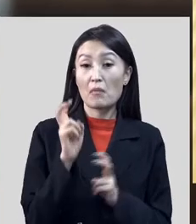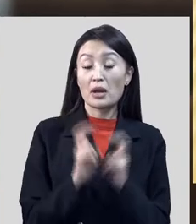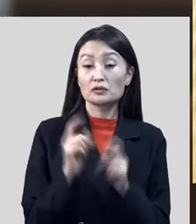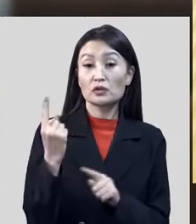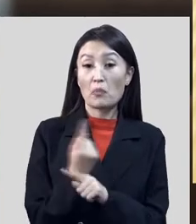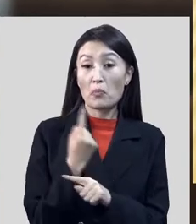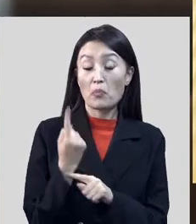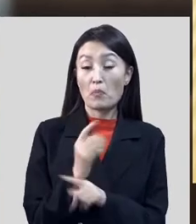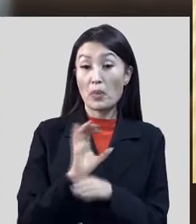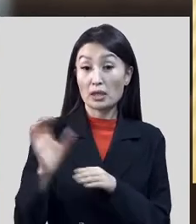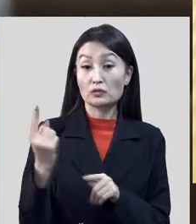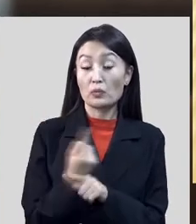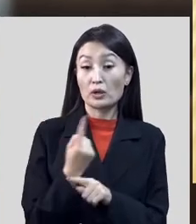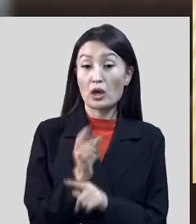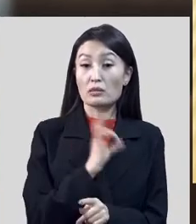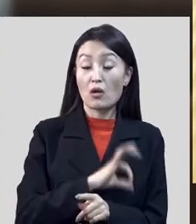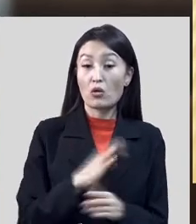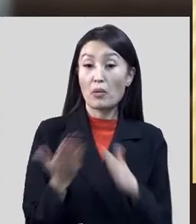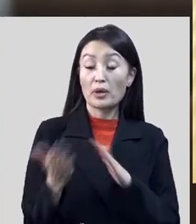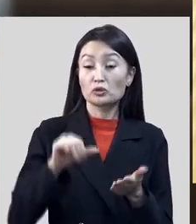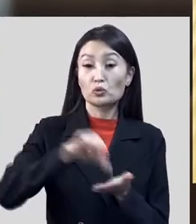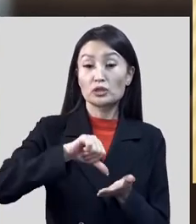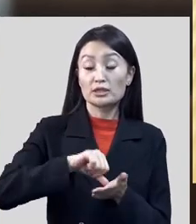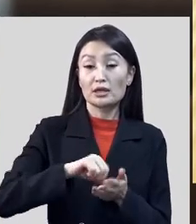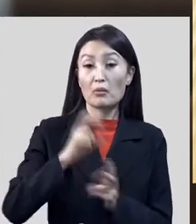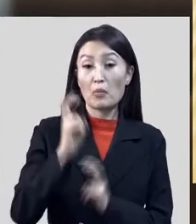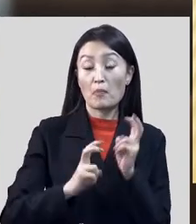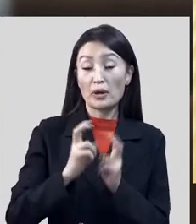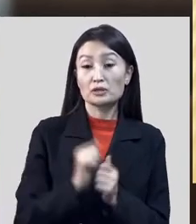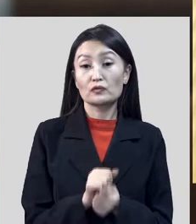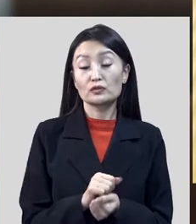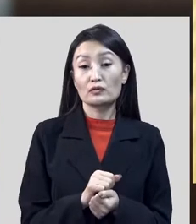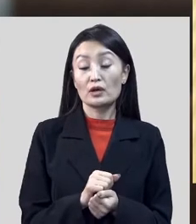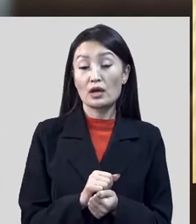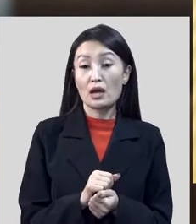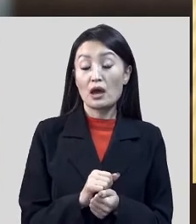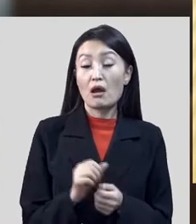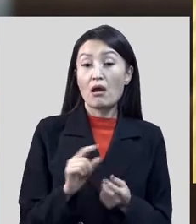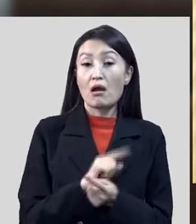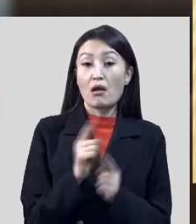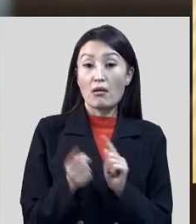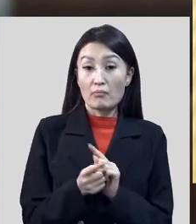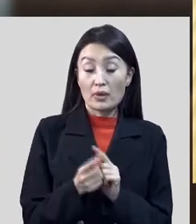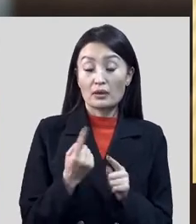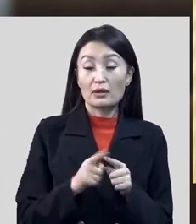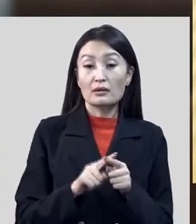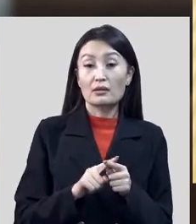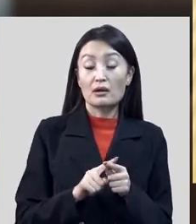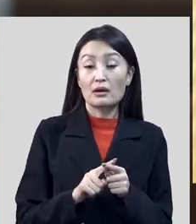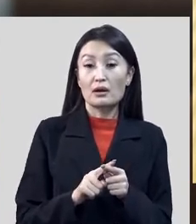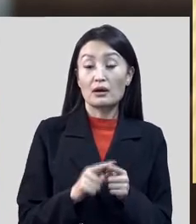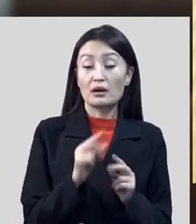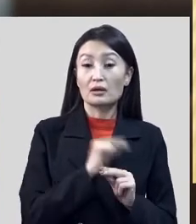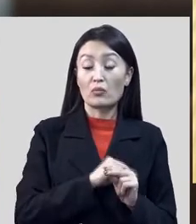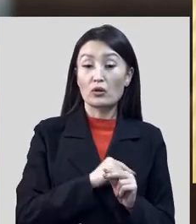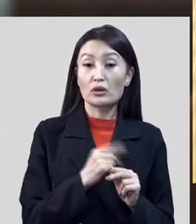продукта дохода между участниками производства обмен это процесс в котором